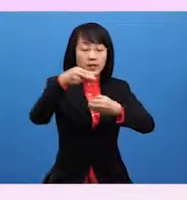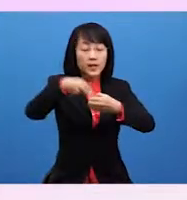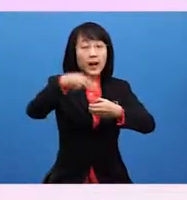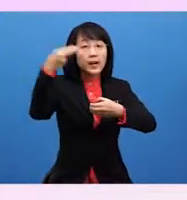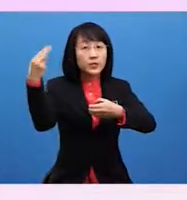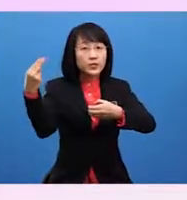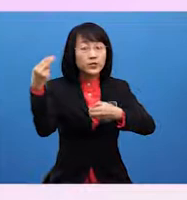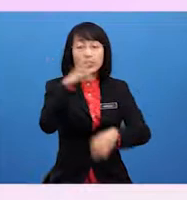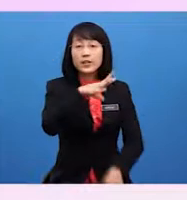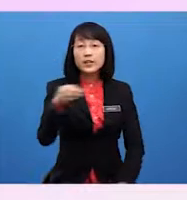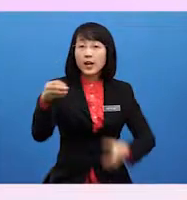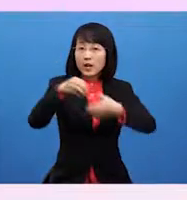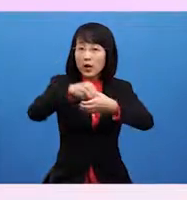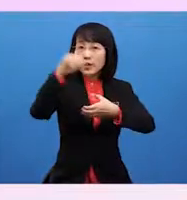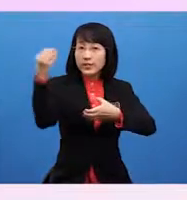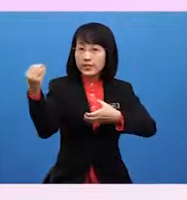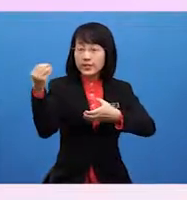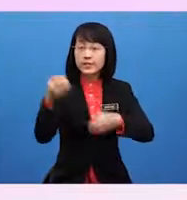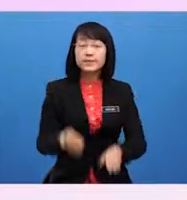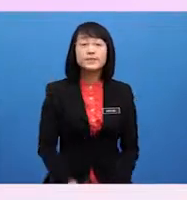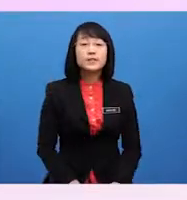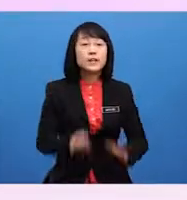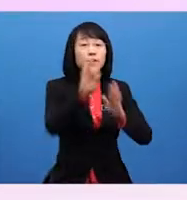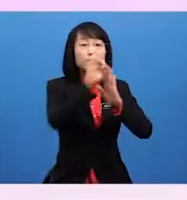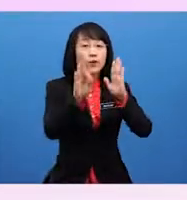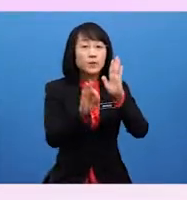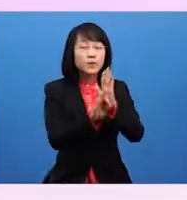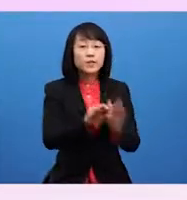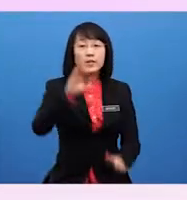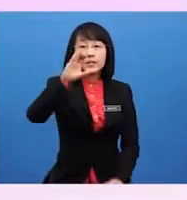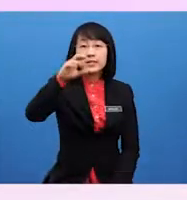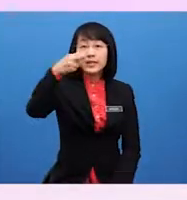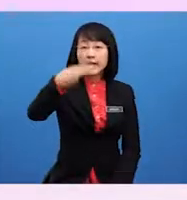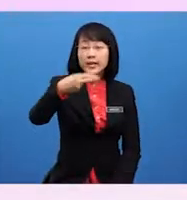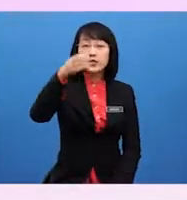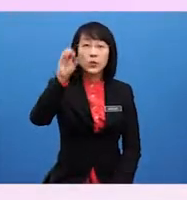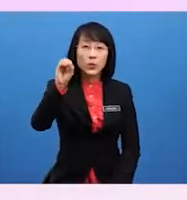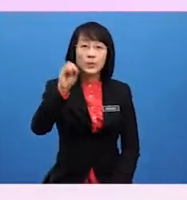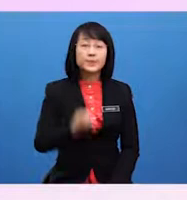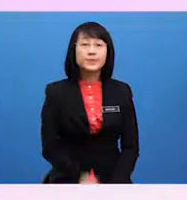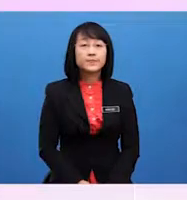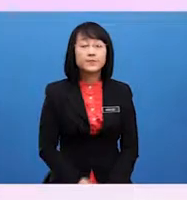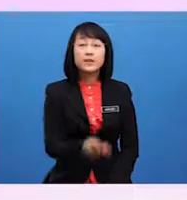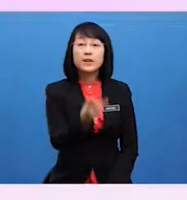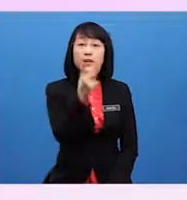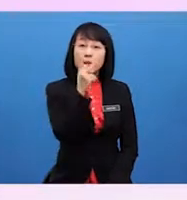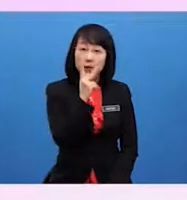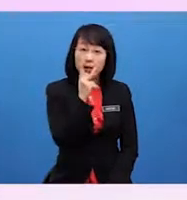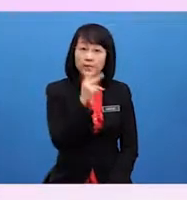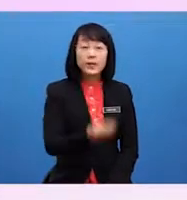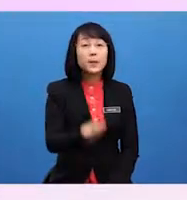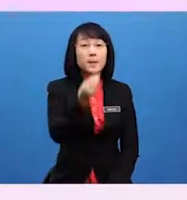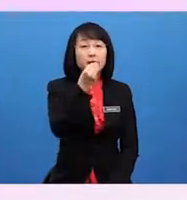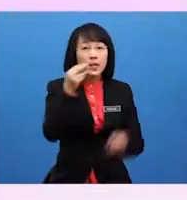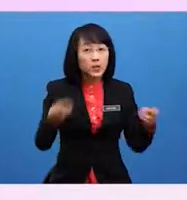oksigen dengan formula empiriknya CHO. Karbohidrat merupakan makanan ruji